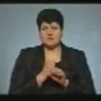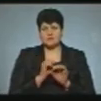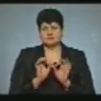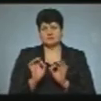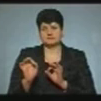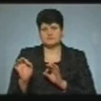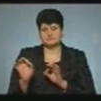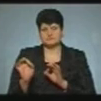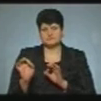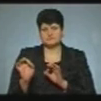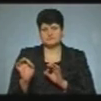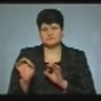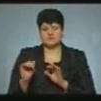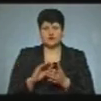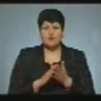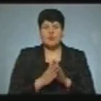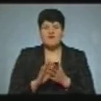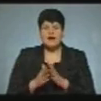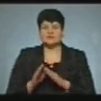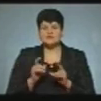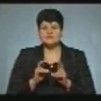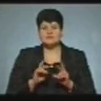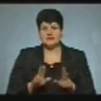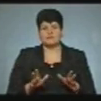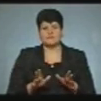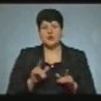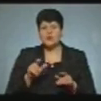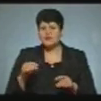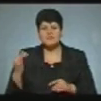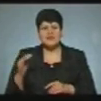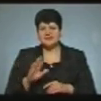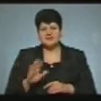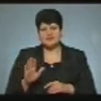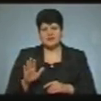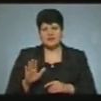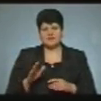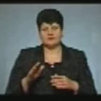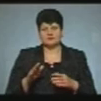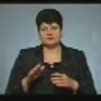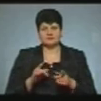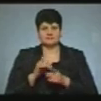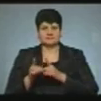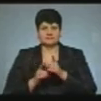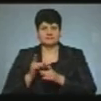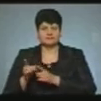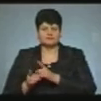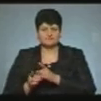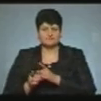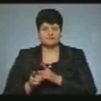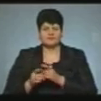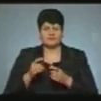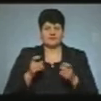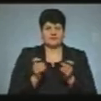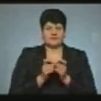режимі. І домовлятися, тільки домовлятися. Тому що людям не цікаво ці перетрубації між